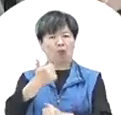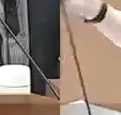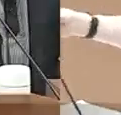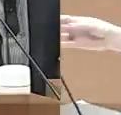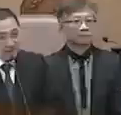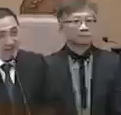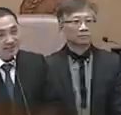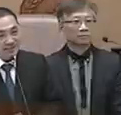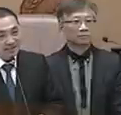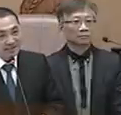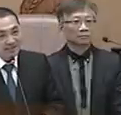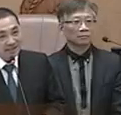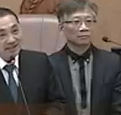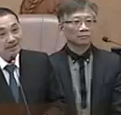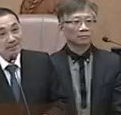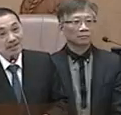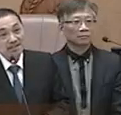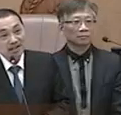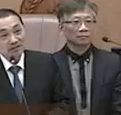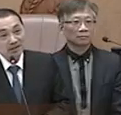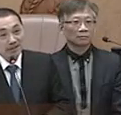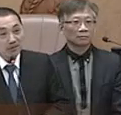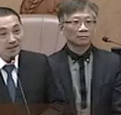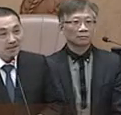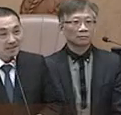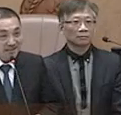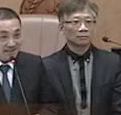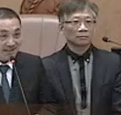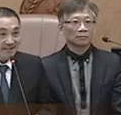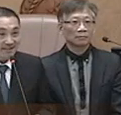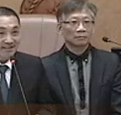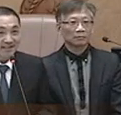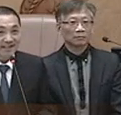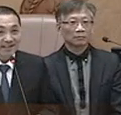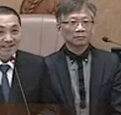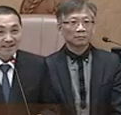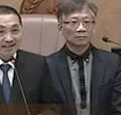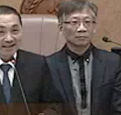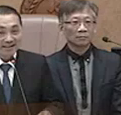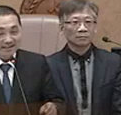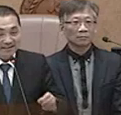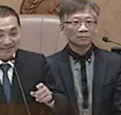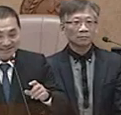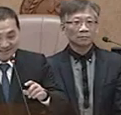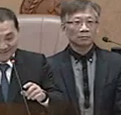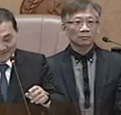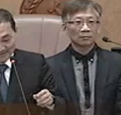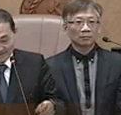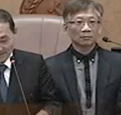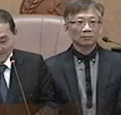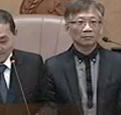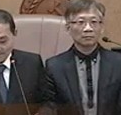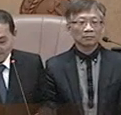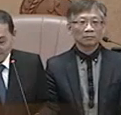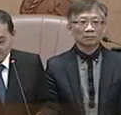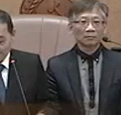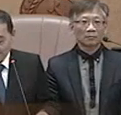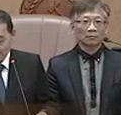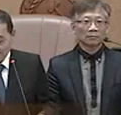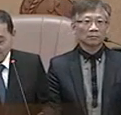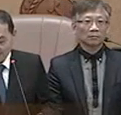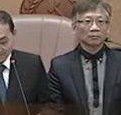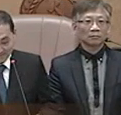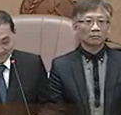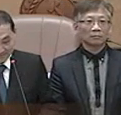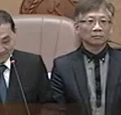谢。 谢谢议席的议员在边疆， 请市长跟局长回一个书面，这个给议席姐跟招新姐哈。那市